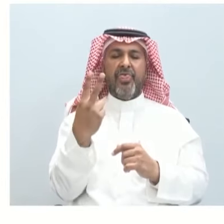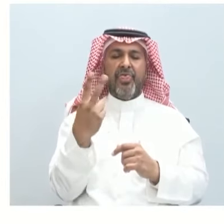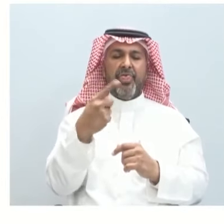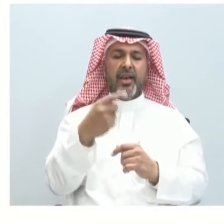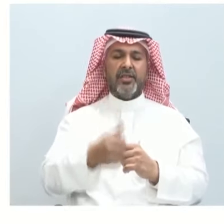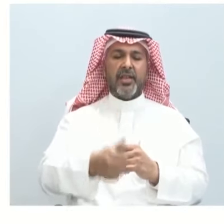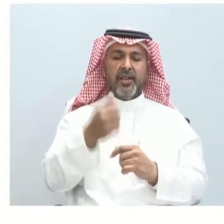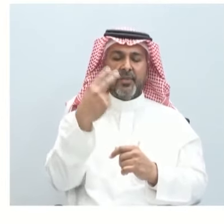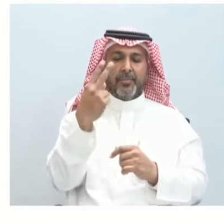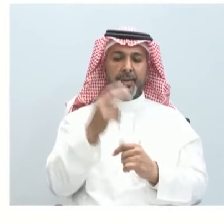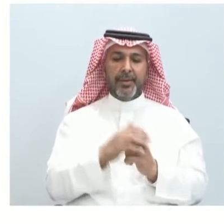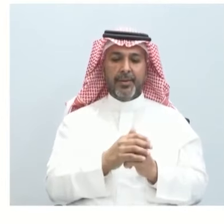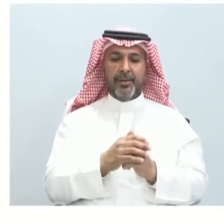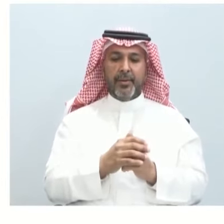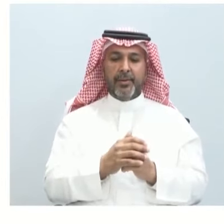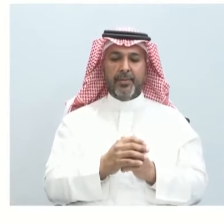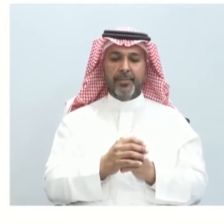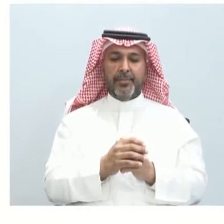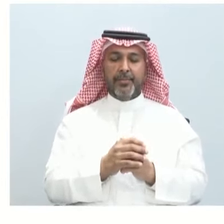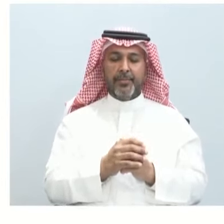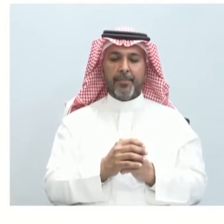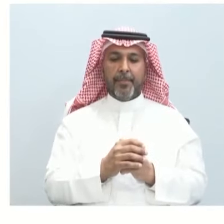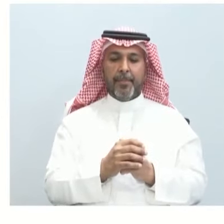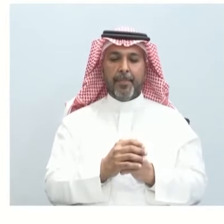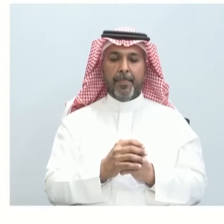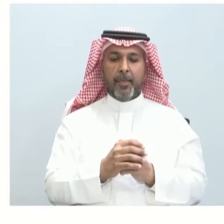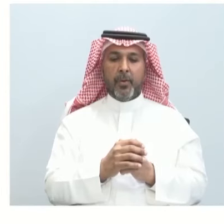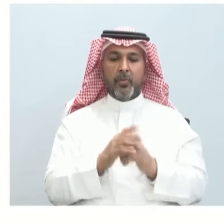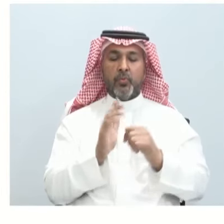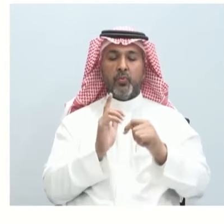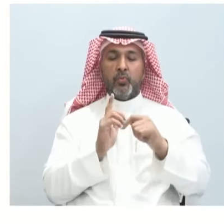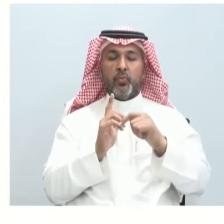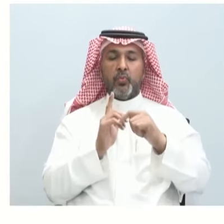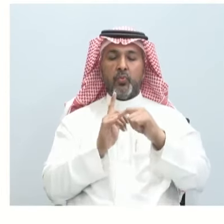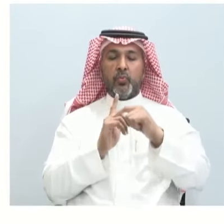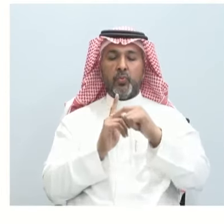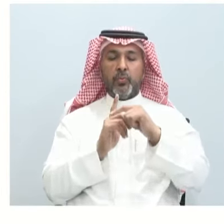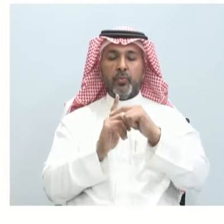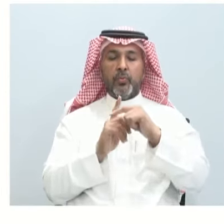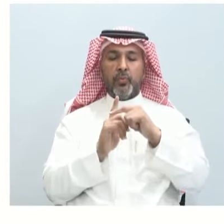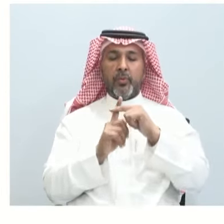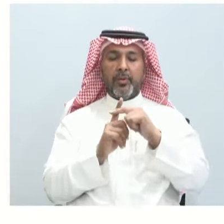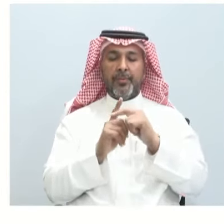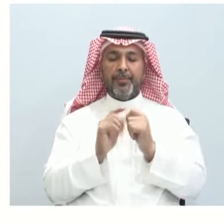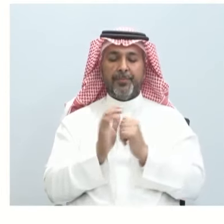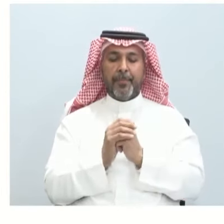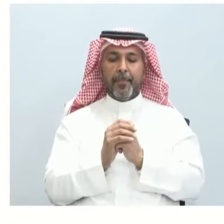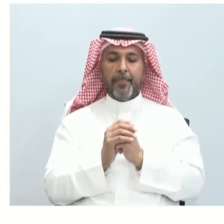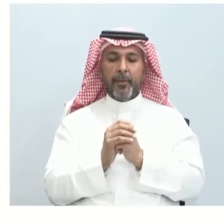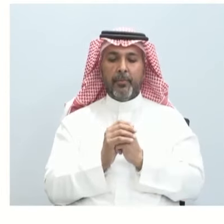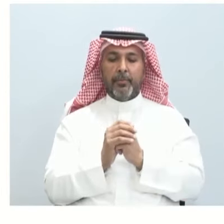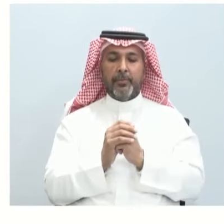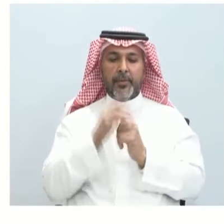تسعه و12 الف تربيع نلاحظ اننا قمنا بجمع الحدود لان الاس يساوي واحد بكل الطرفين بكل الحدين عفوا